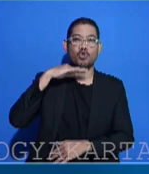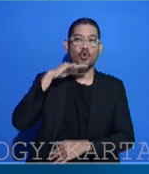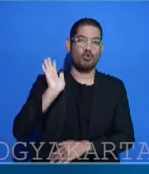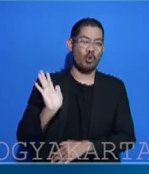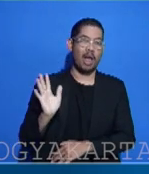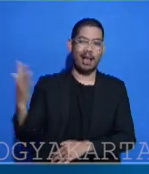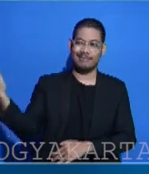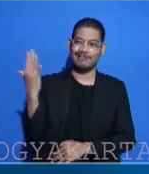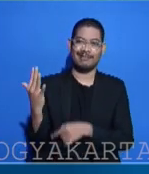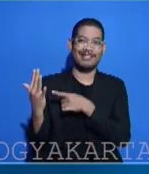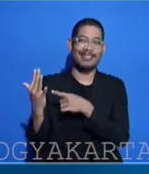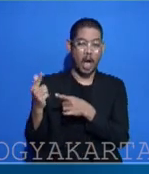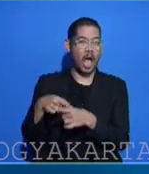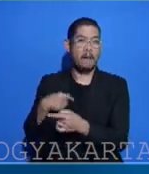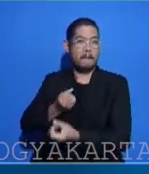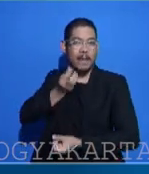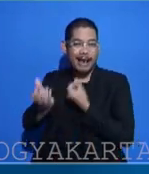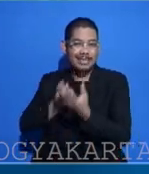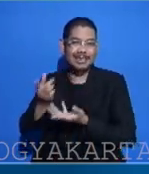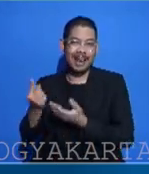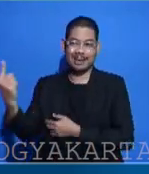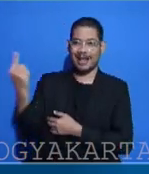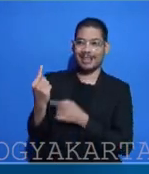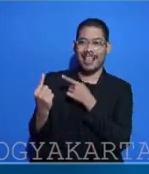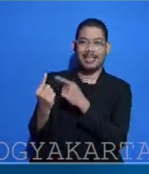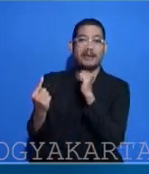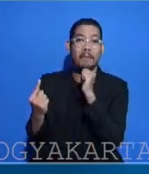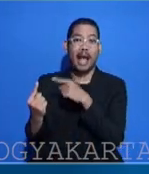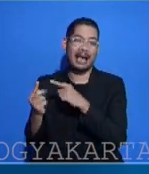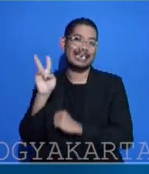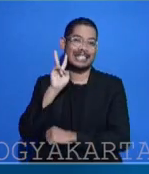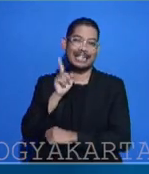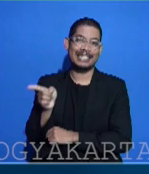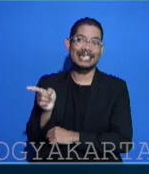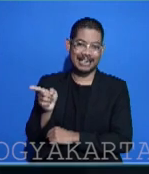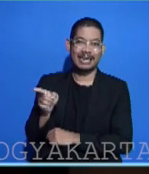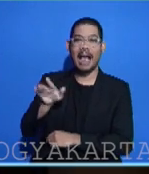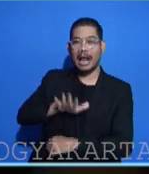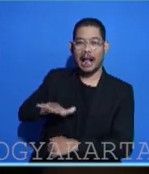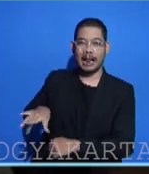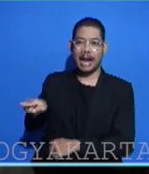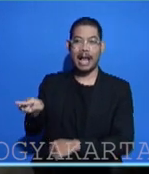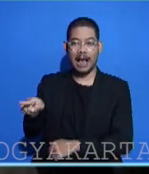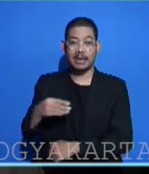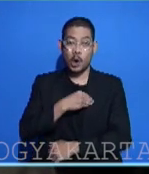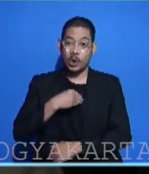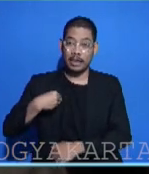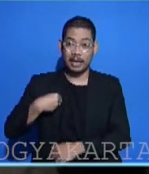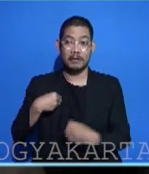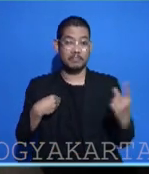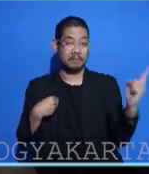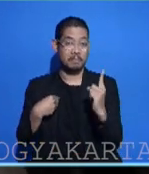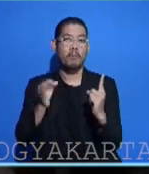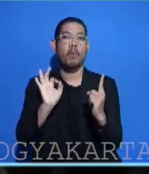Prabowo menjelaskan ia ditemui istri Cak Nun, Novia Kolopaking, dan anaknya. Ia mengaku bukan dokter, namun meminta masyarakat